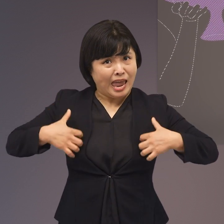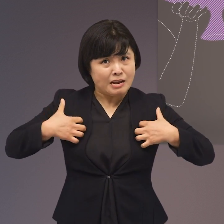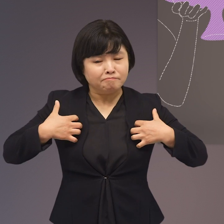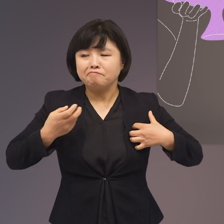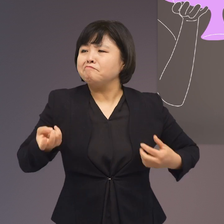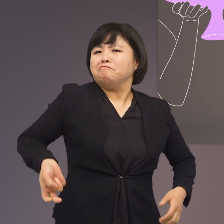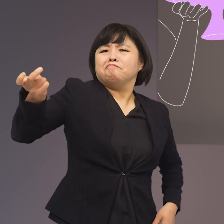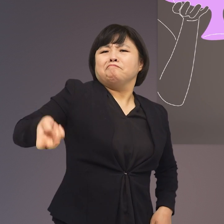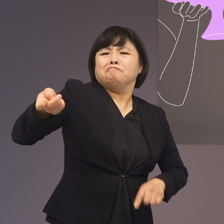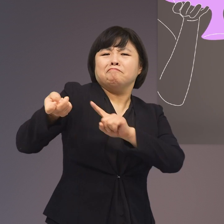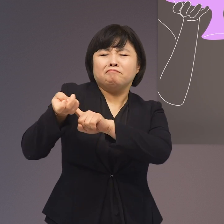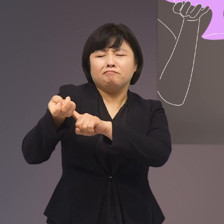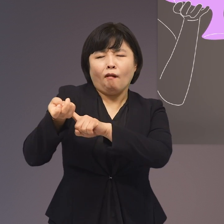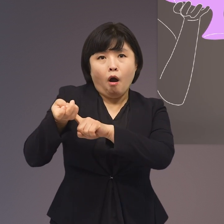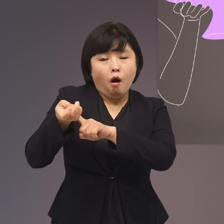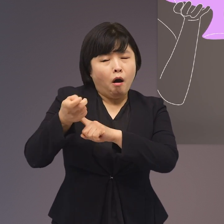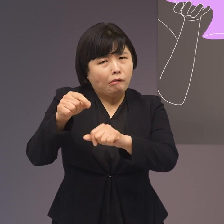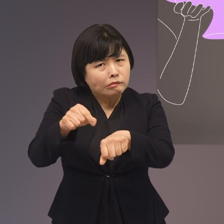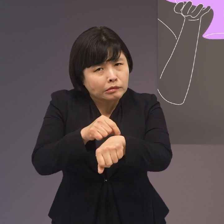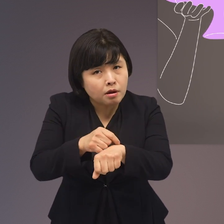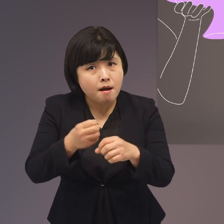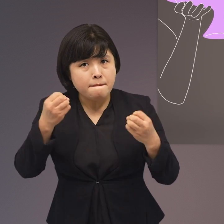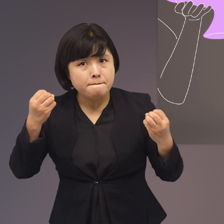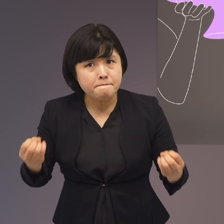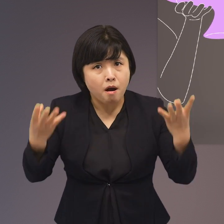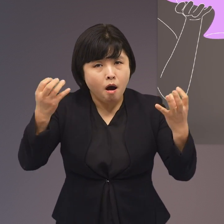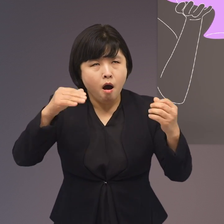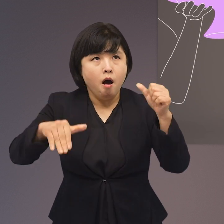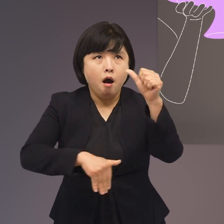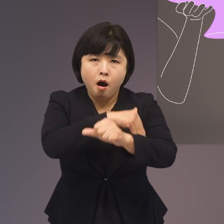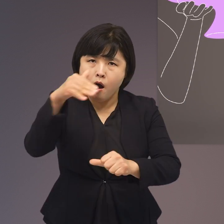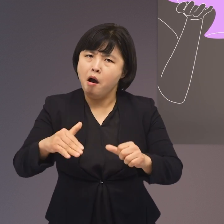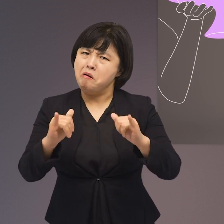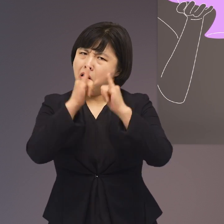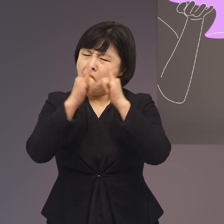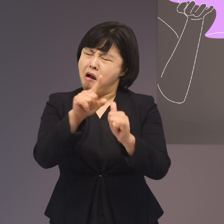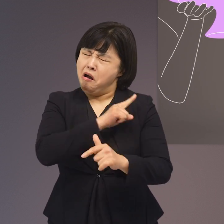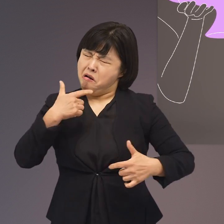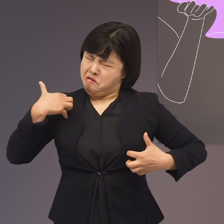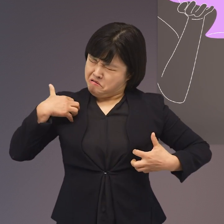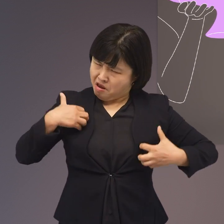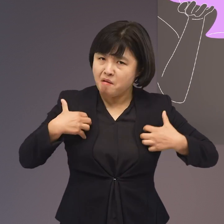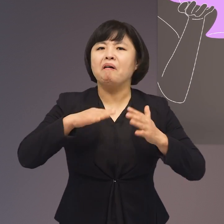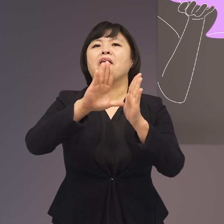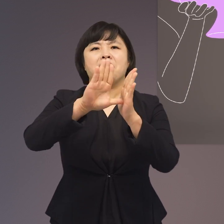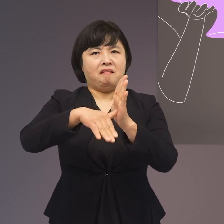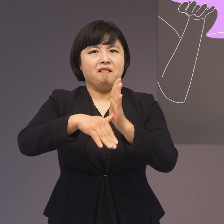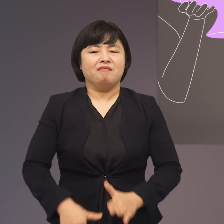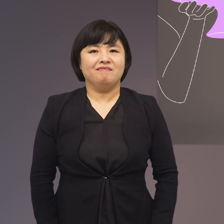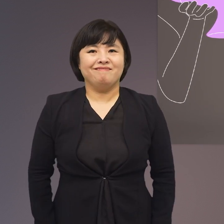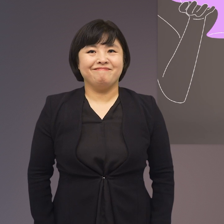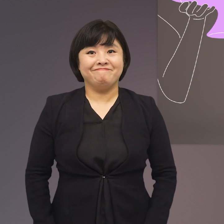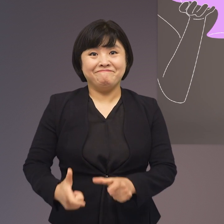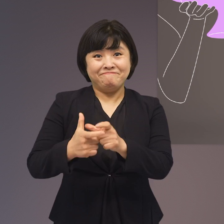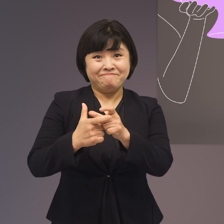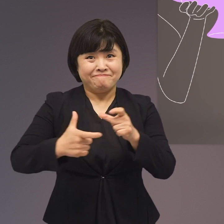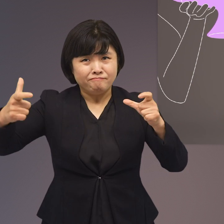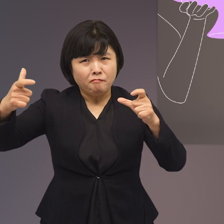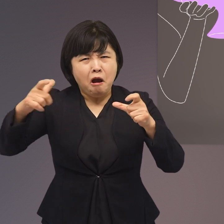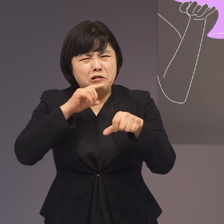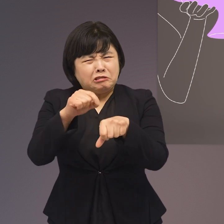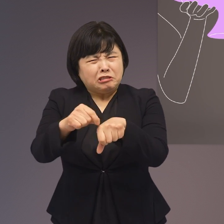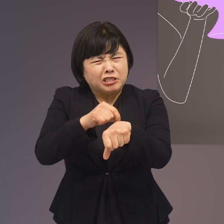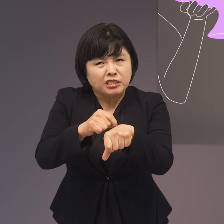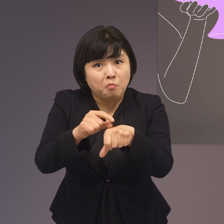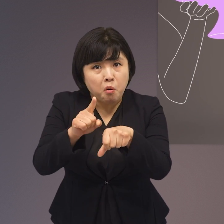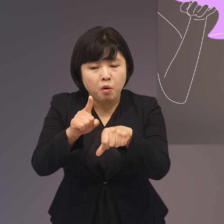코타고스 게임은 이러한 당시 와인의 특성과 연애의 특징을 잘 반영한 사회적인 유의였습니다. 그리고 킬릭스는 그